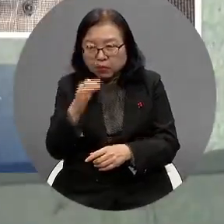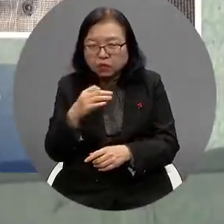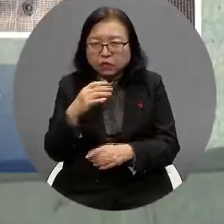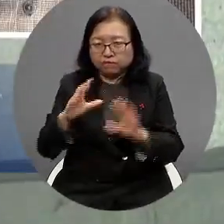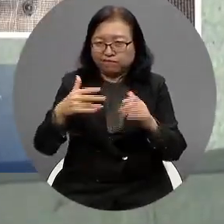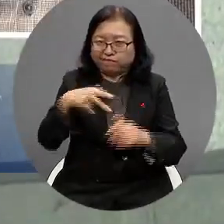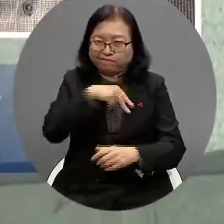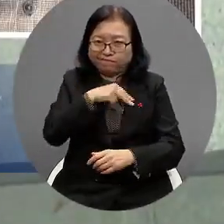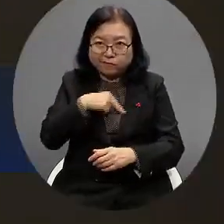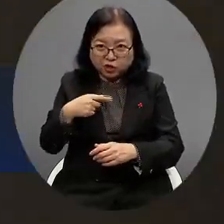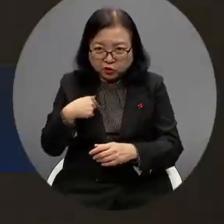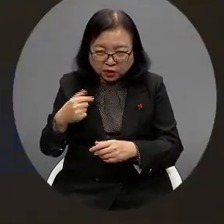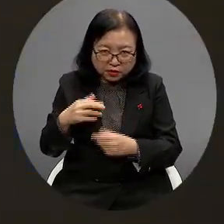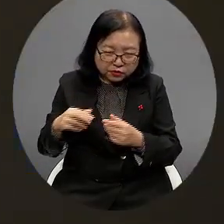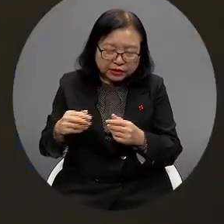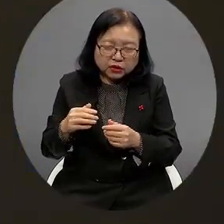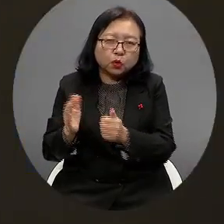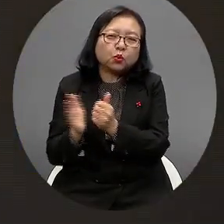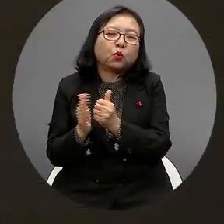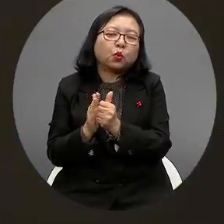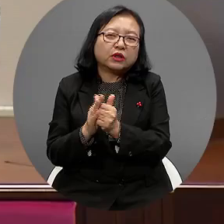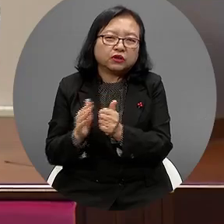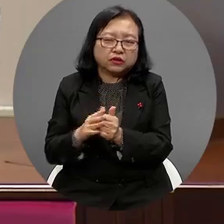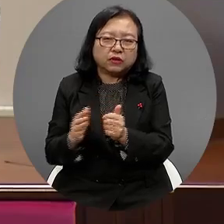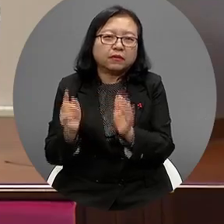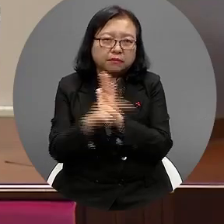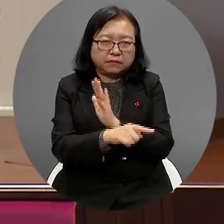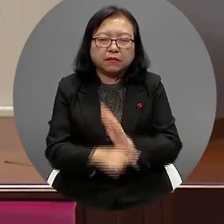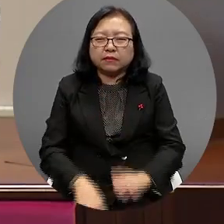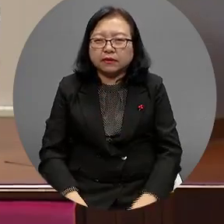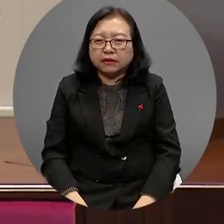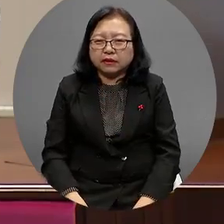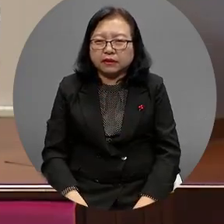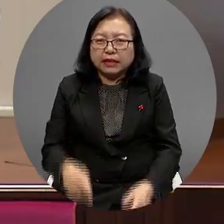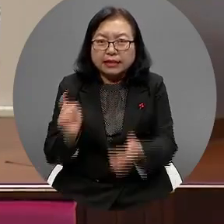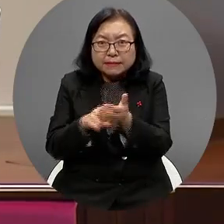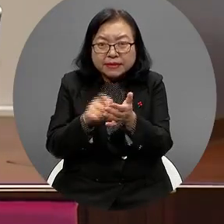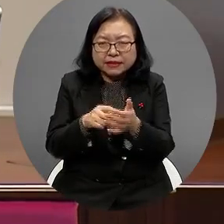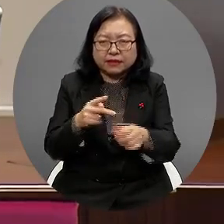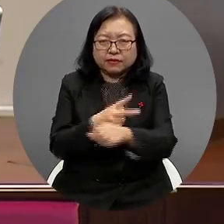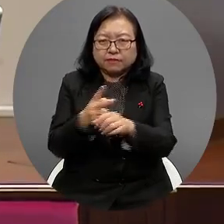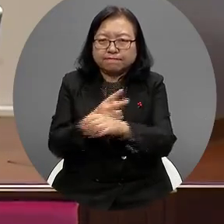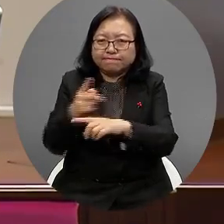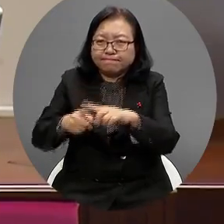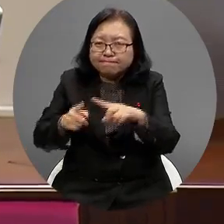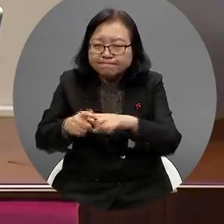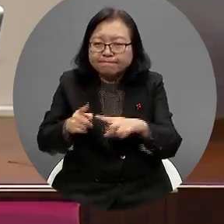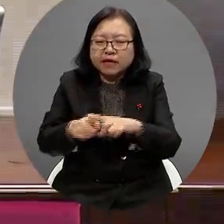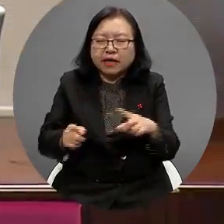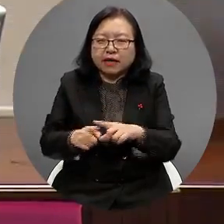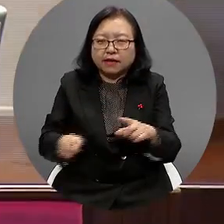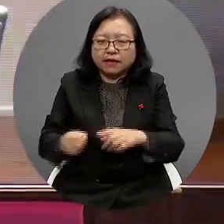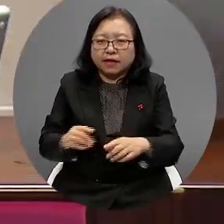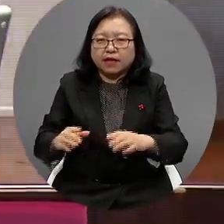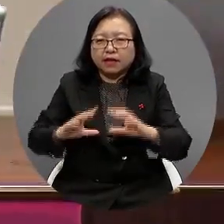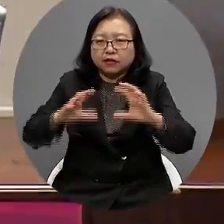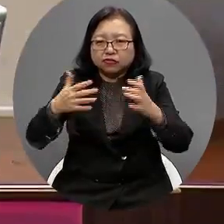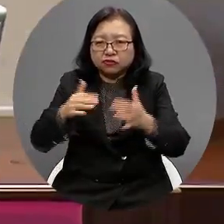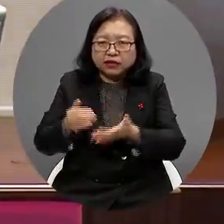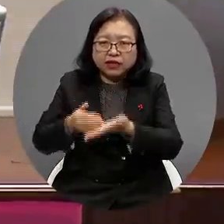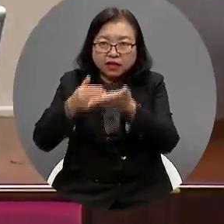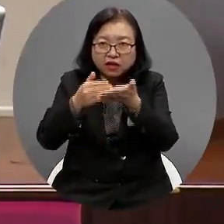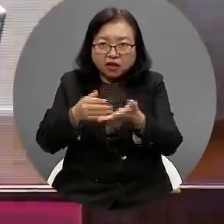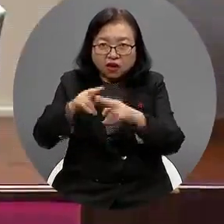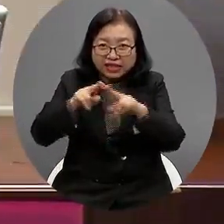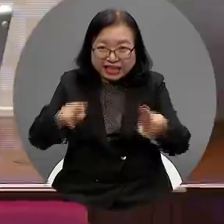틈새 벌려가지고 들어왔습니다. 비상계엄 선포 2시간 30분 만에 서둘러 해제 요구 결의안을 통과시켰지만 국회의원들도